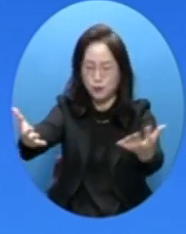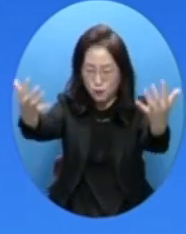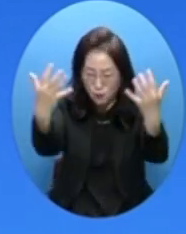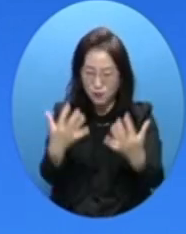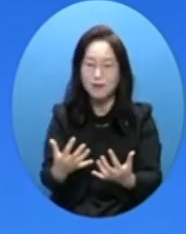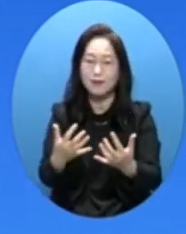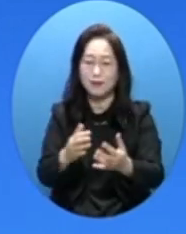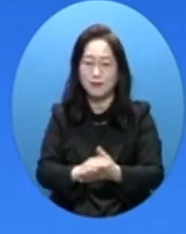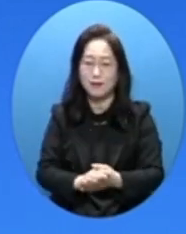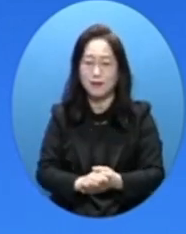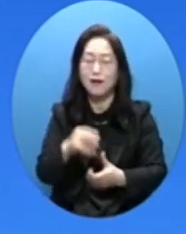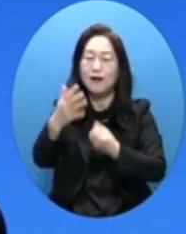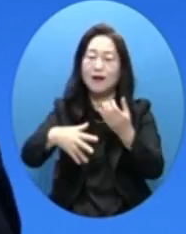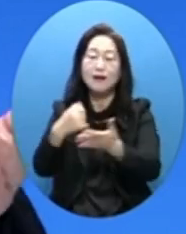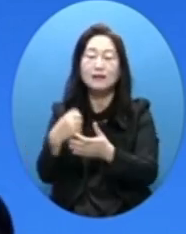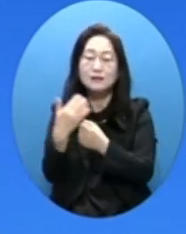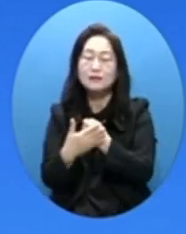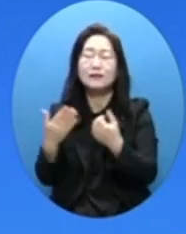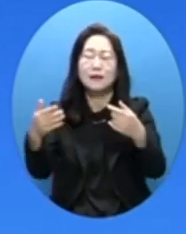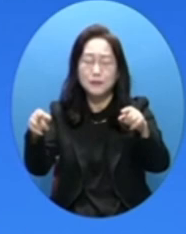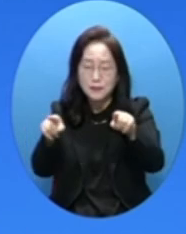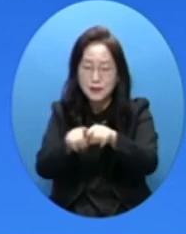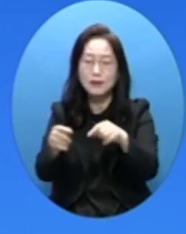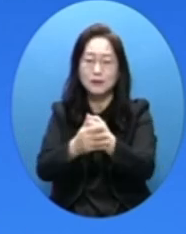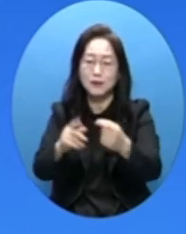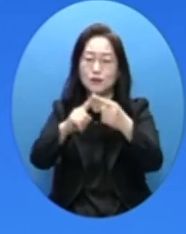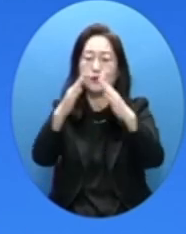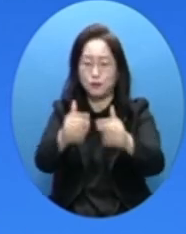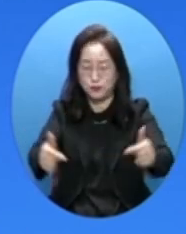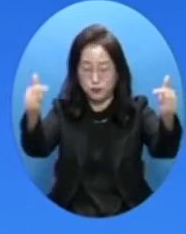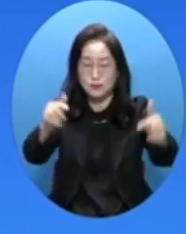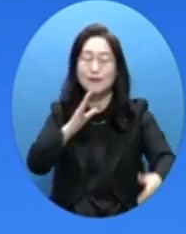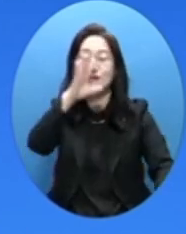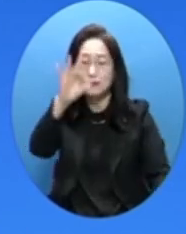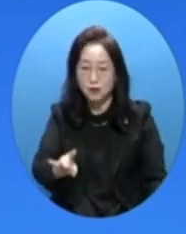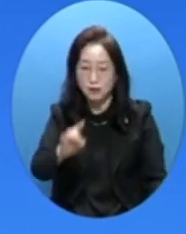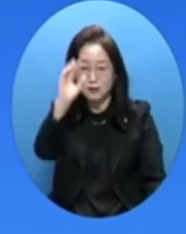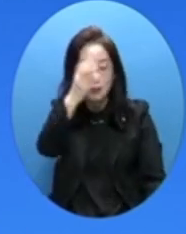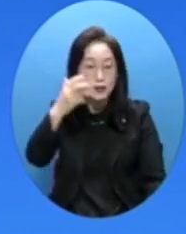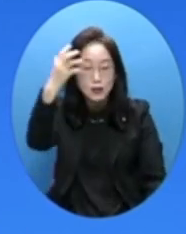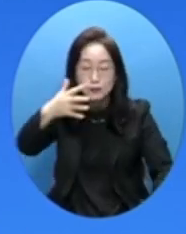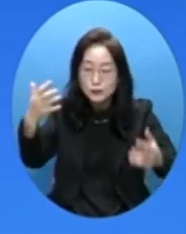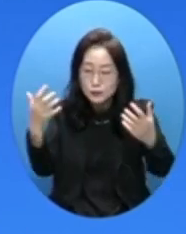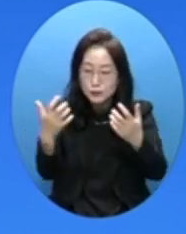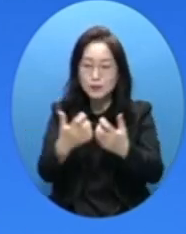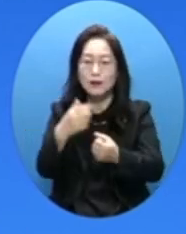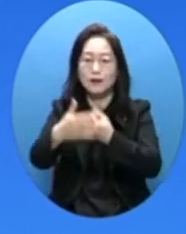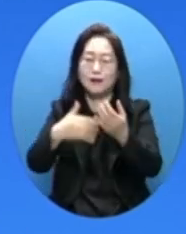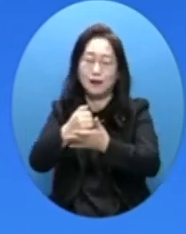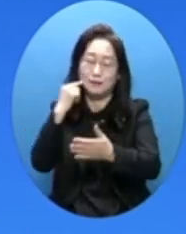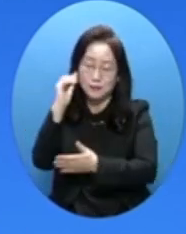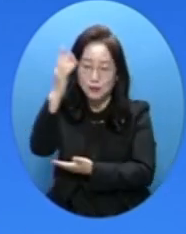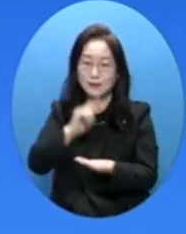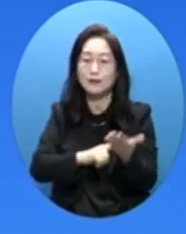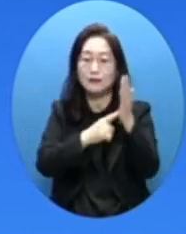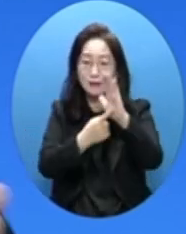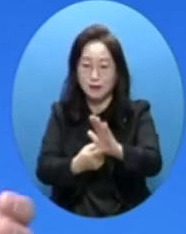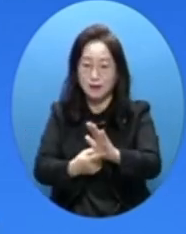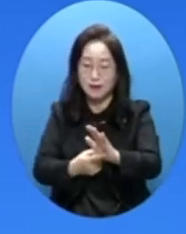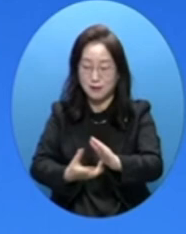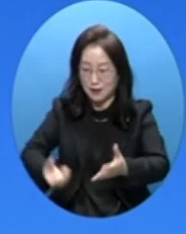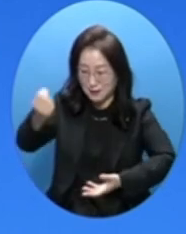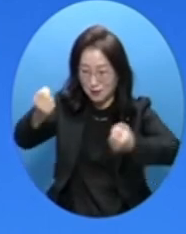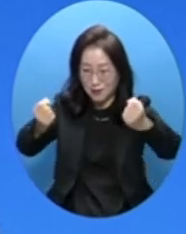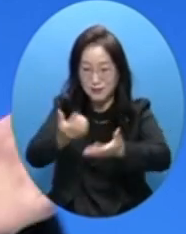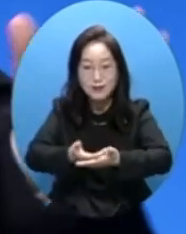것입니다. 하나님의 은혜와 함께하면 교회는 부흥하게 되어 있습니다. 성령 충만해서 우리가 하나님의 영광을 나타내고 우리 가정에서 나누게 될